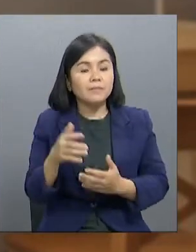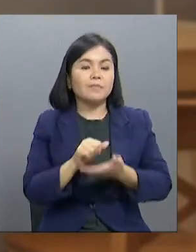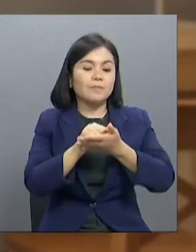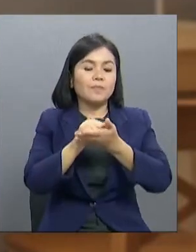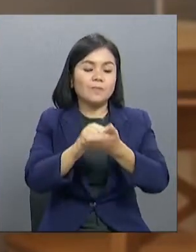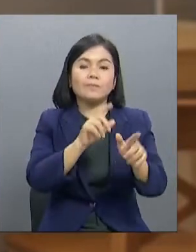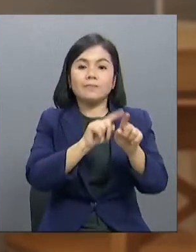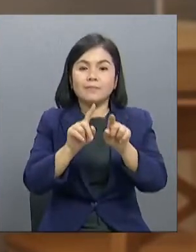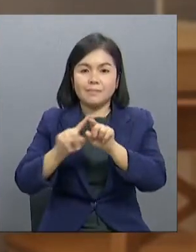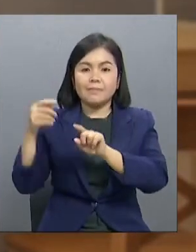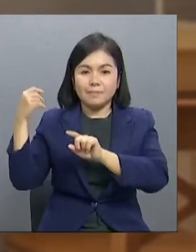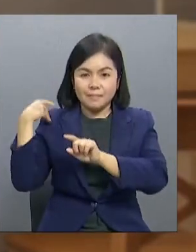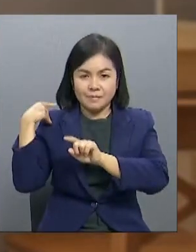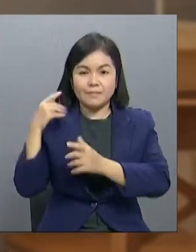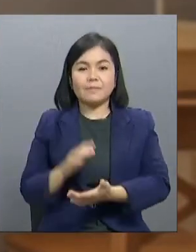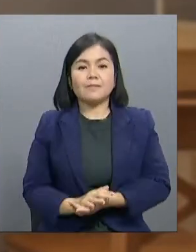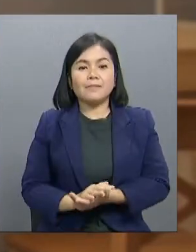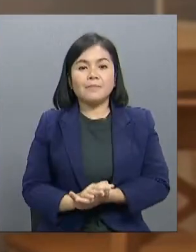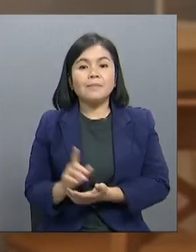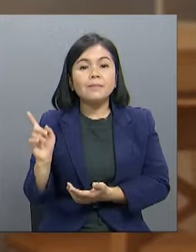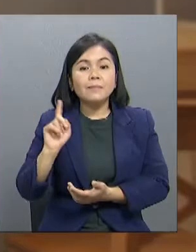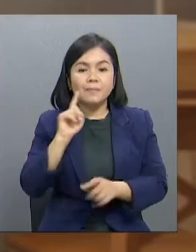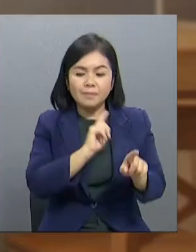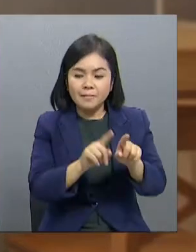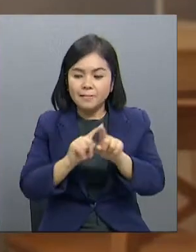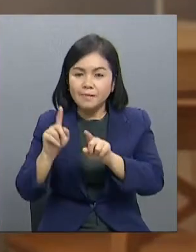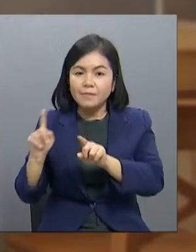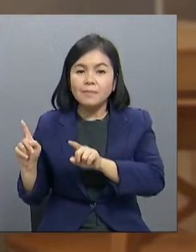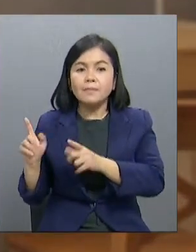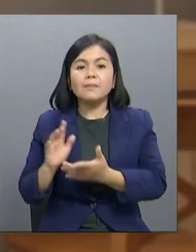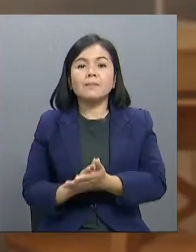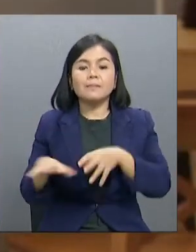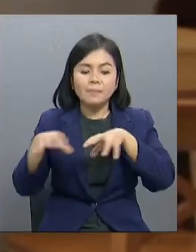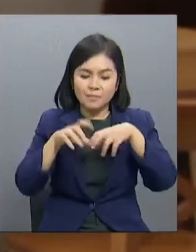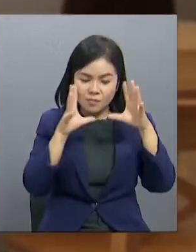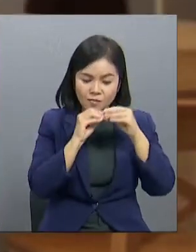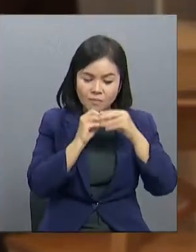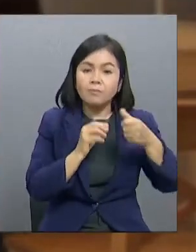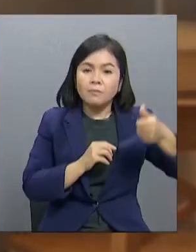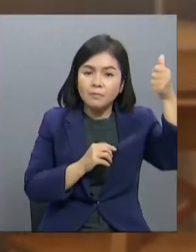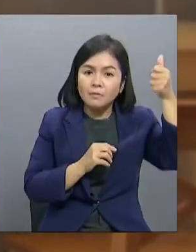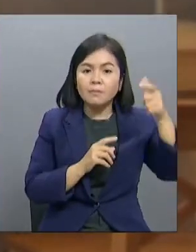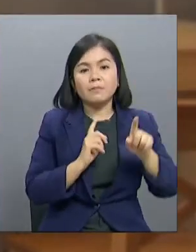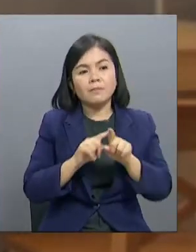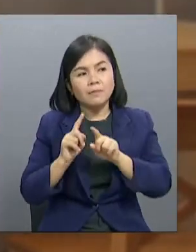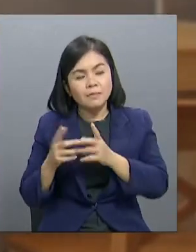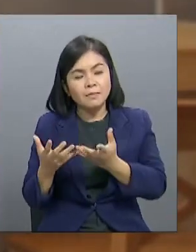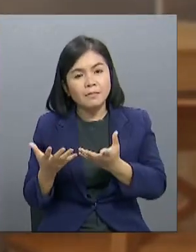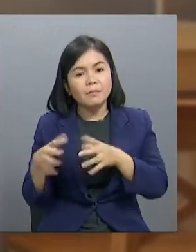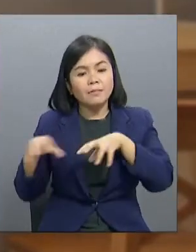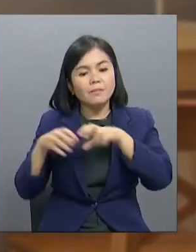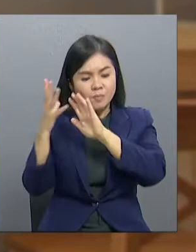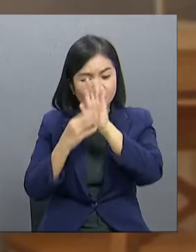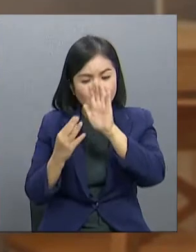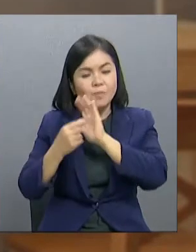อื่นๆของ co-working space นะคะในการที่จะใช้การจัดประชุมstaff นะคะแล้วก็จัดอบรม